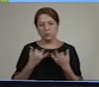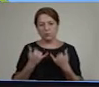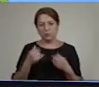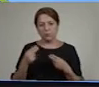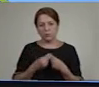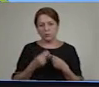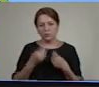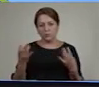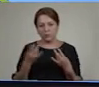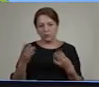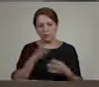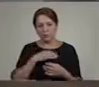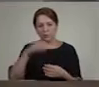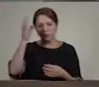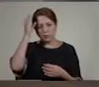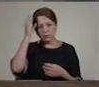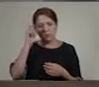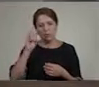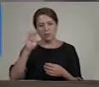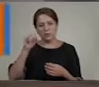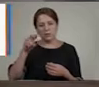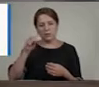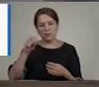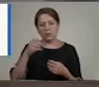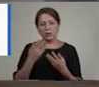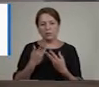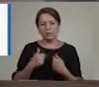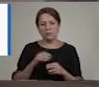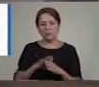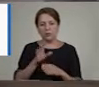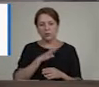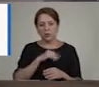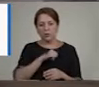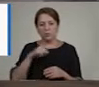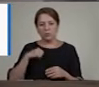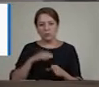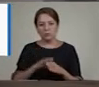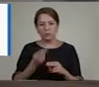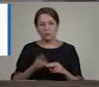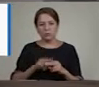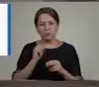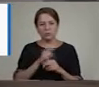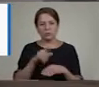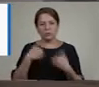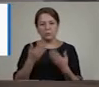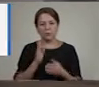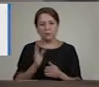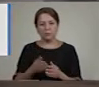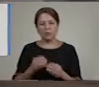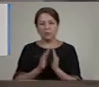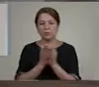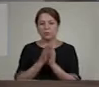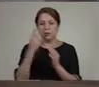o'rganishingiz lozim bo'lgan bilimlarni, masalalarni ko'rib chiqdik. Endi esa mustaqil bajarish uchun topshiriqlarni belgilab oling.